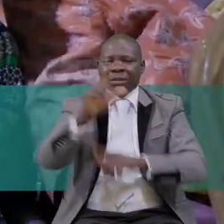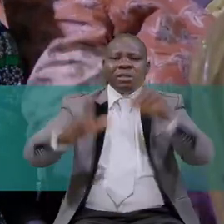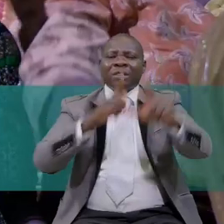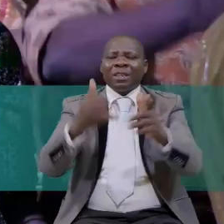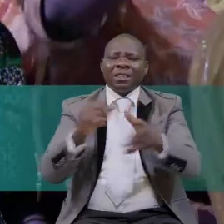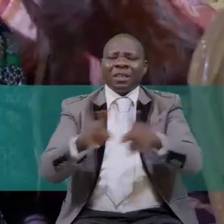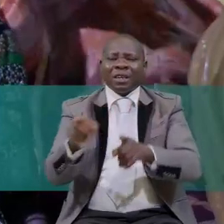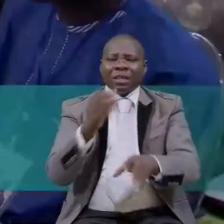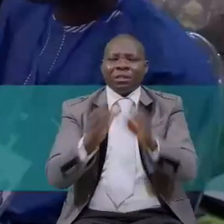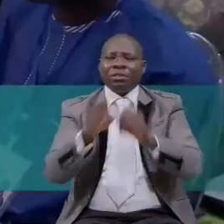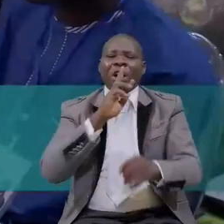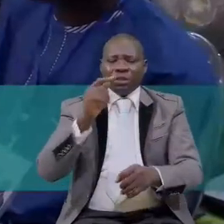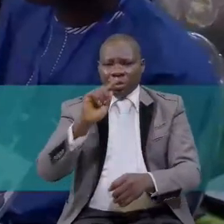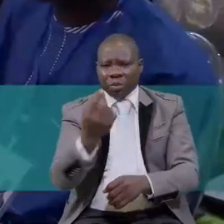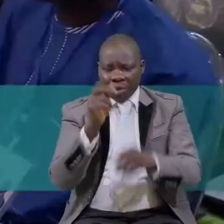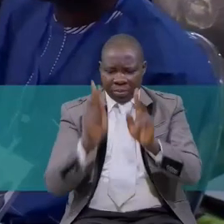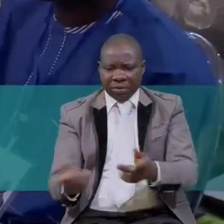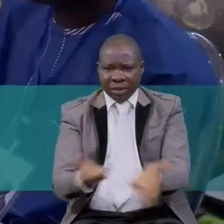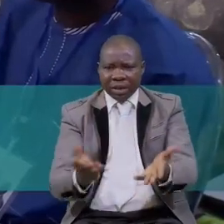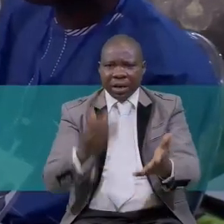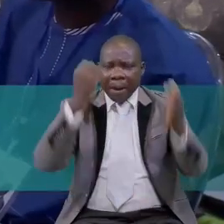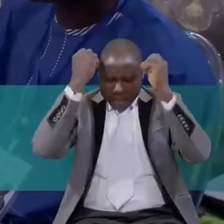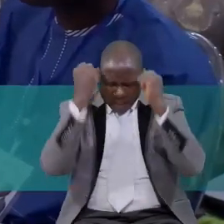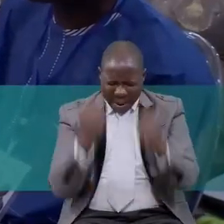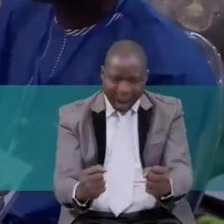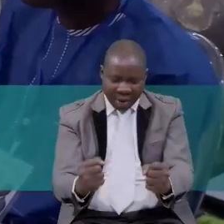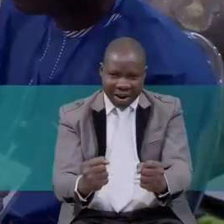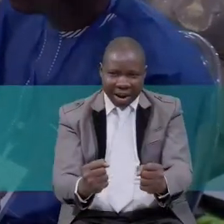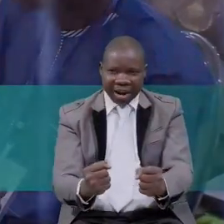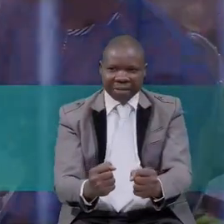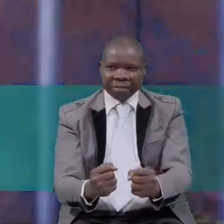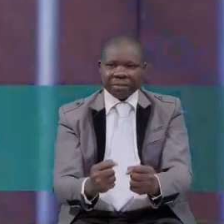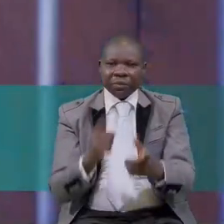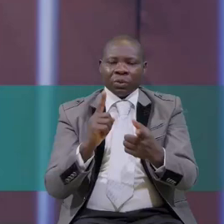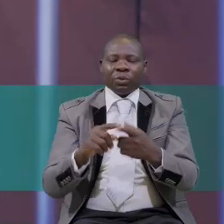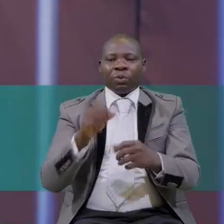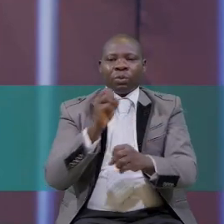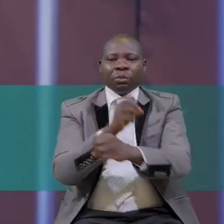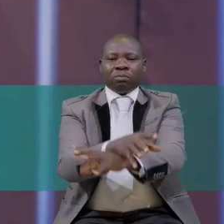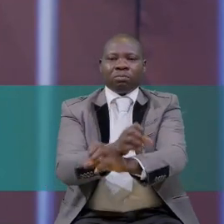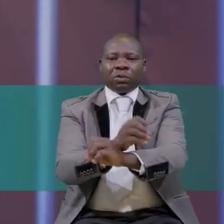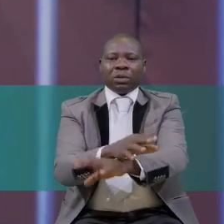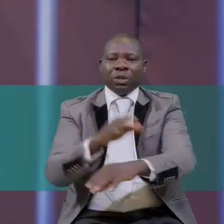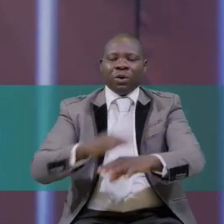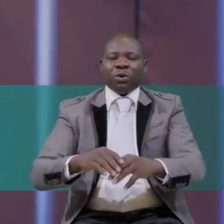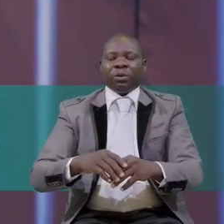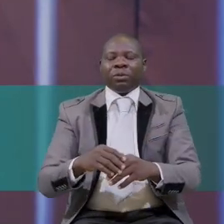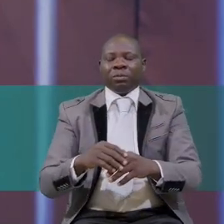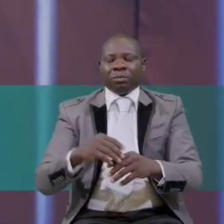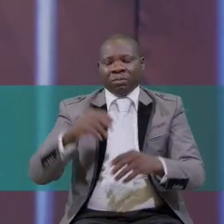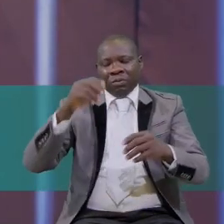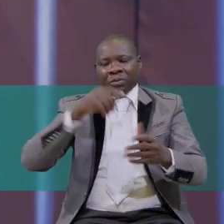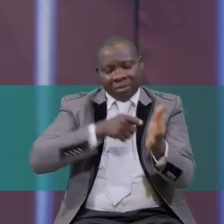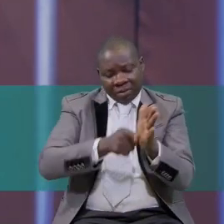dites-le comme si vous êtes le seul. Je vous ai donné quoi? Je vous ai donné le pouvoir de marcher sur les